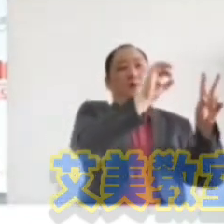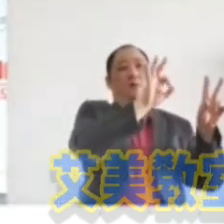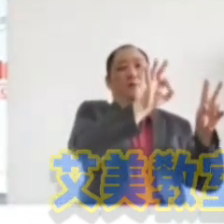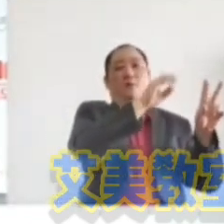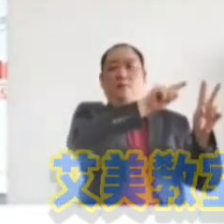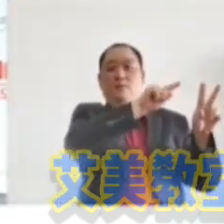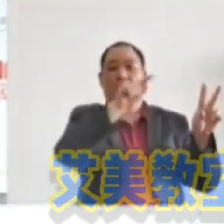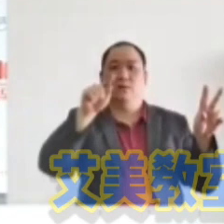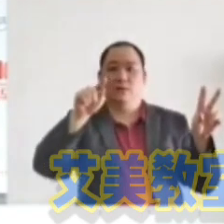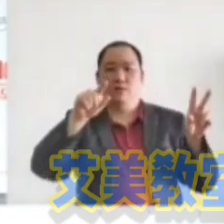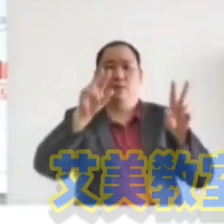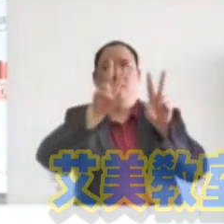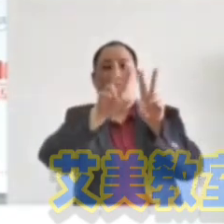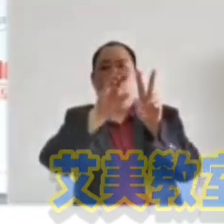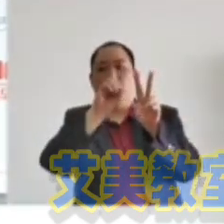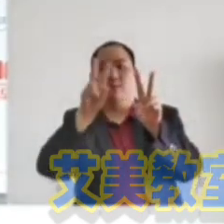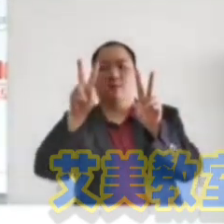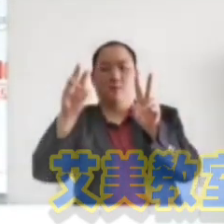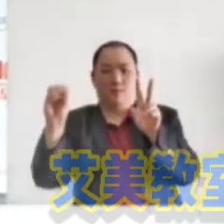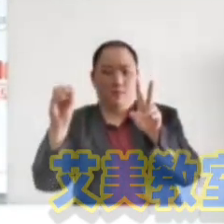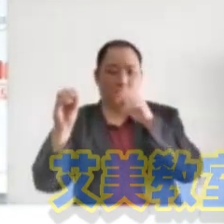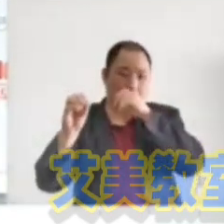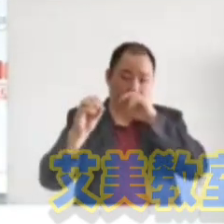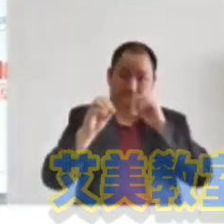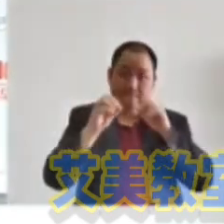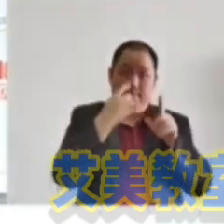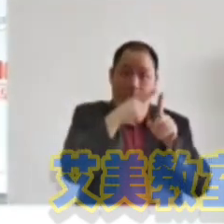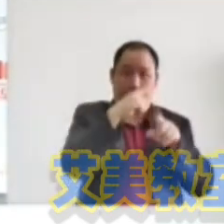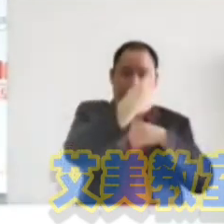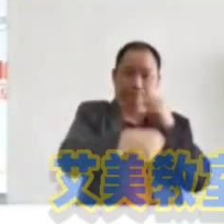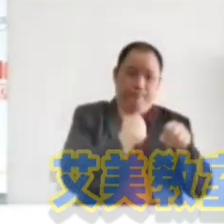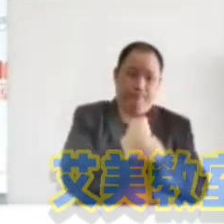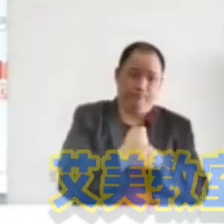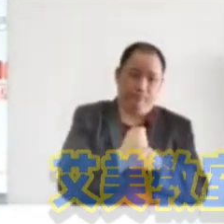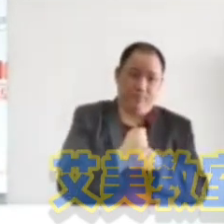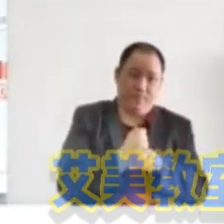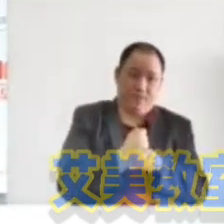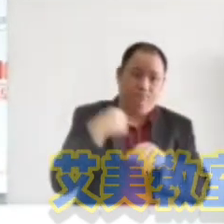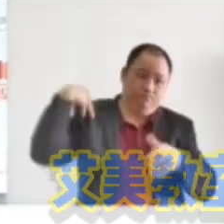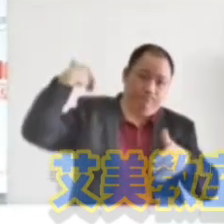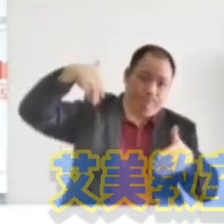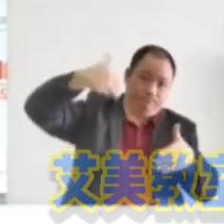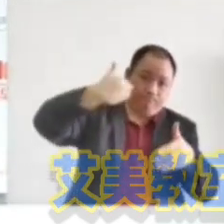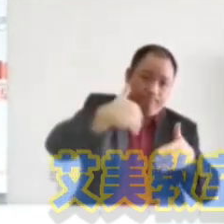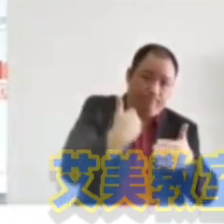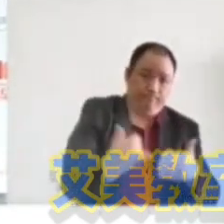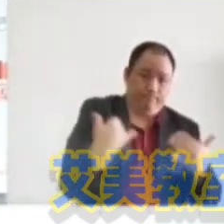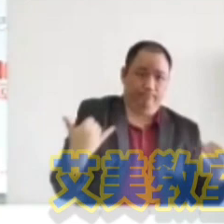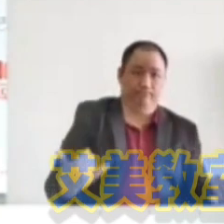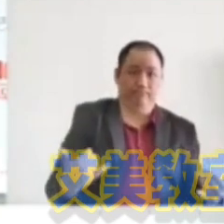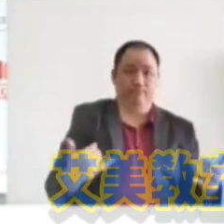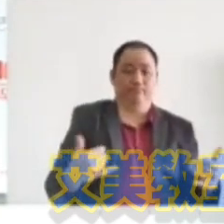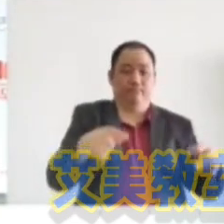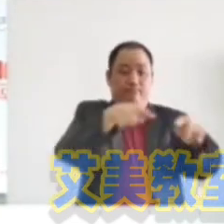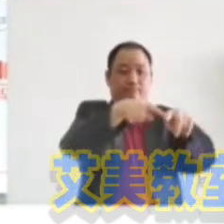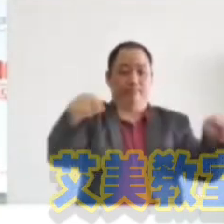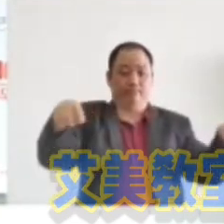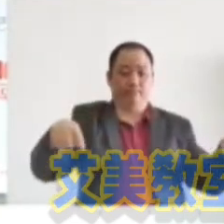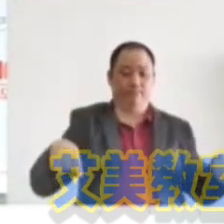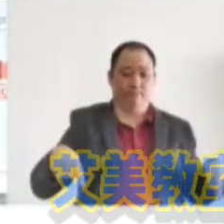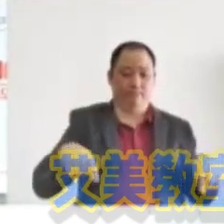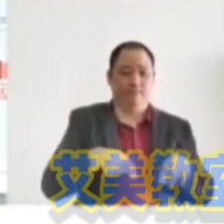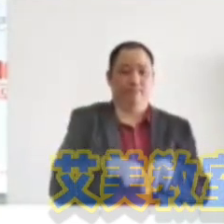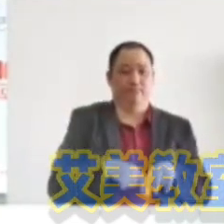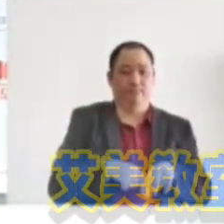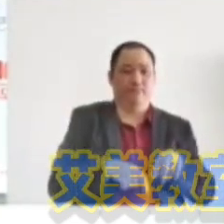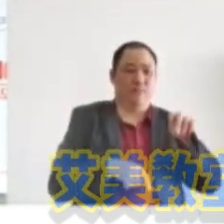是从2009年到现在2020年哦，连续11年来，我们的 Hemoglobin 从